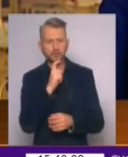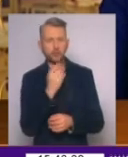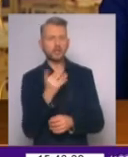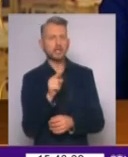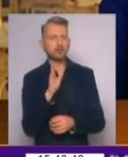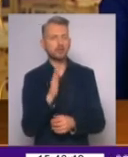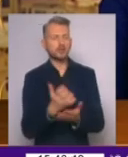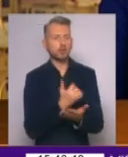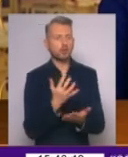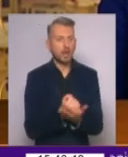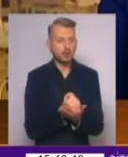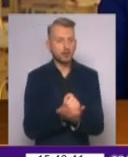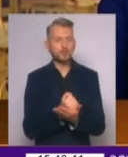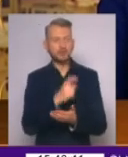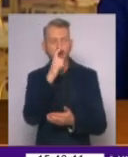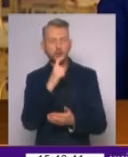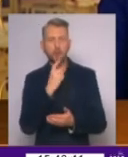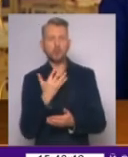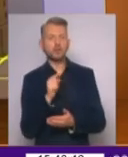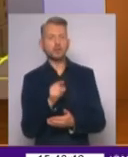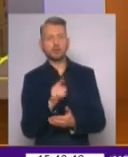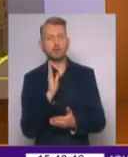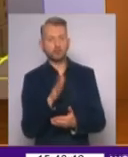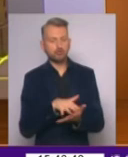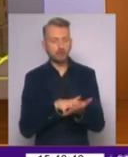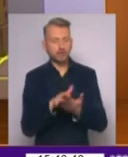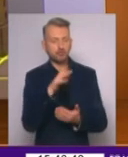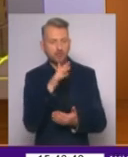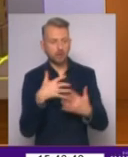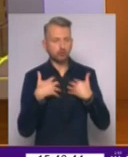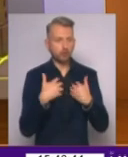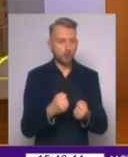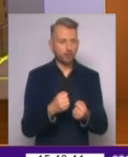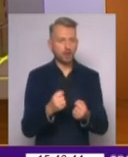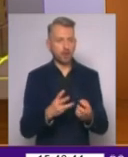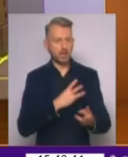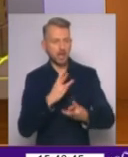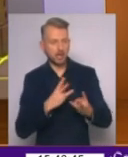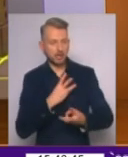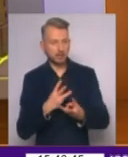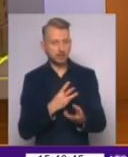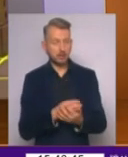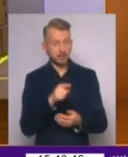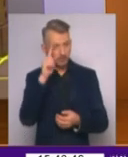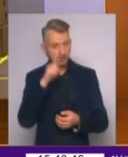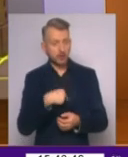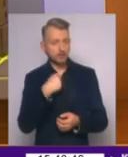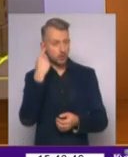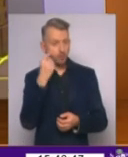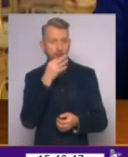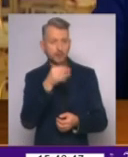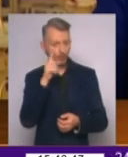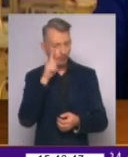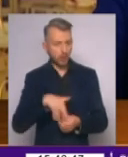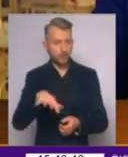ти будеш заробляти, не зрозуміло, скільки ти для цього будеш тратити часу, здоров'я, енергії. Ви знаєте, думаю, відповідь